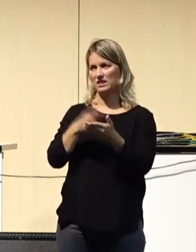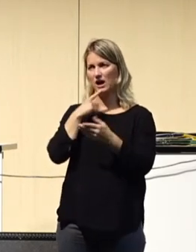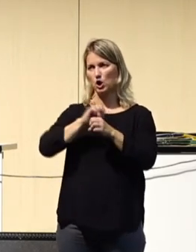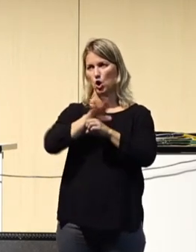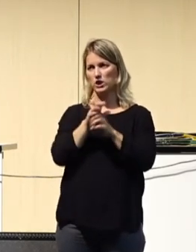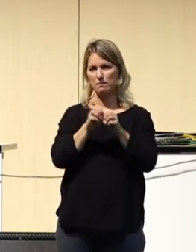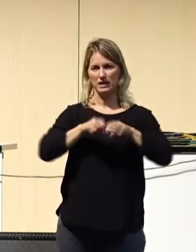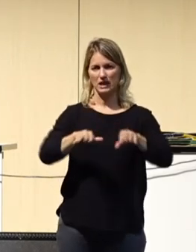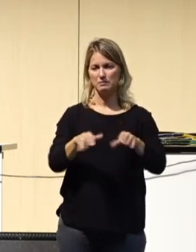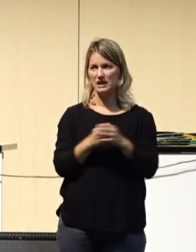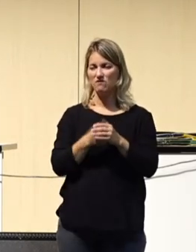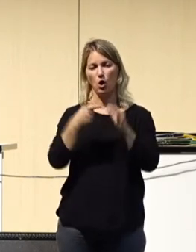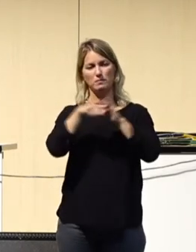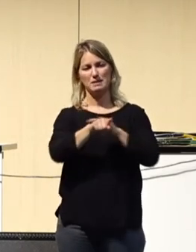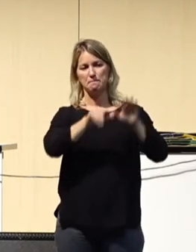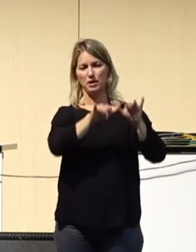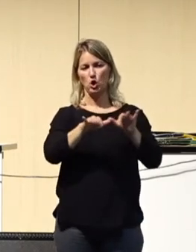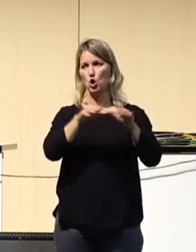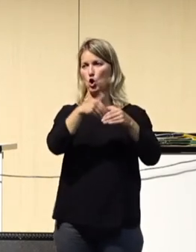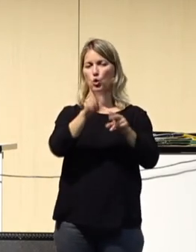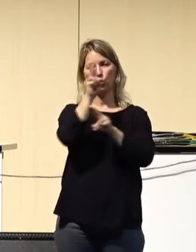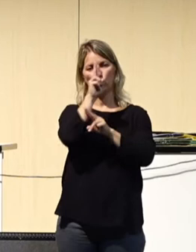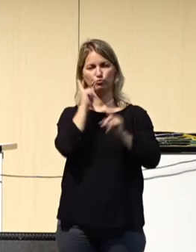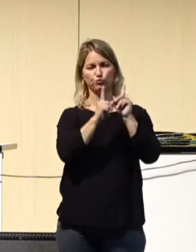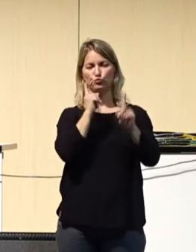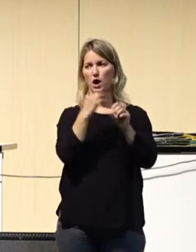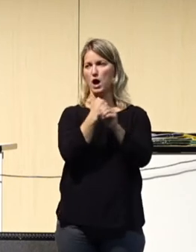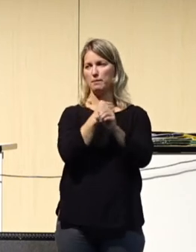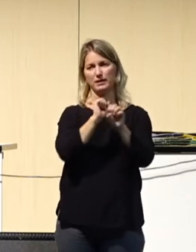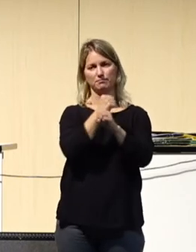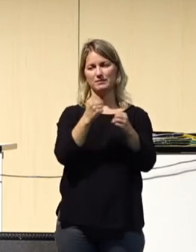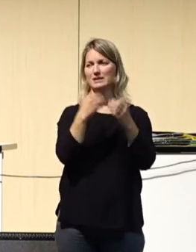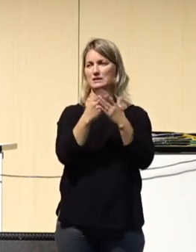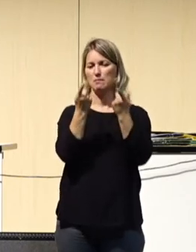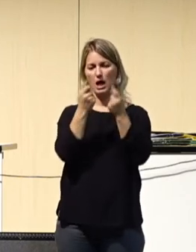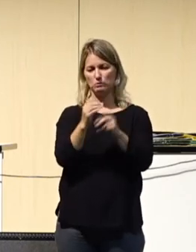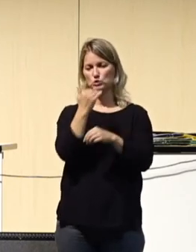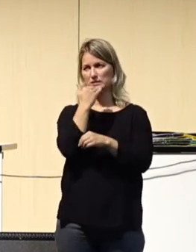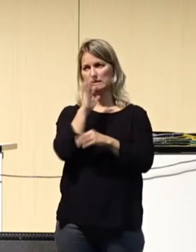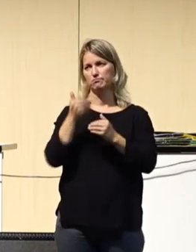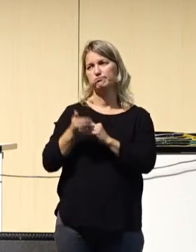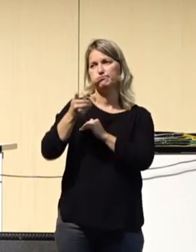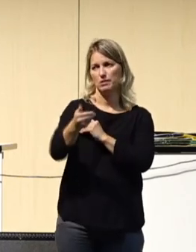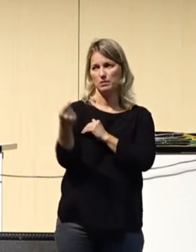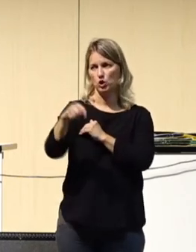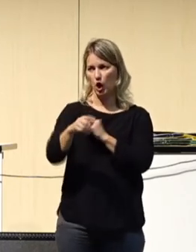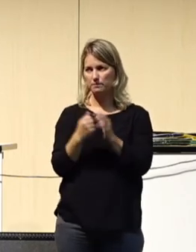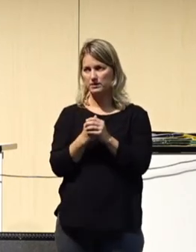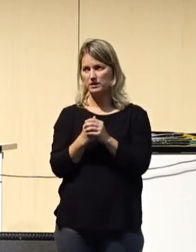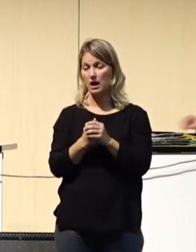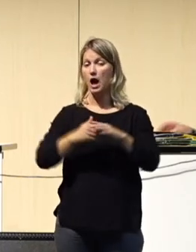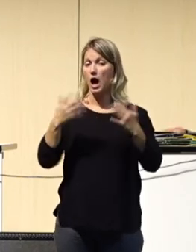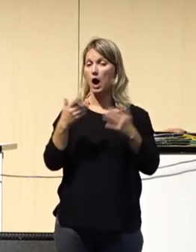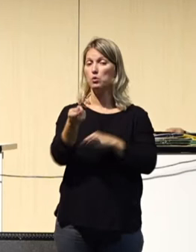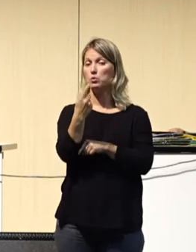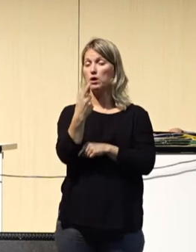Arbeit mit dem Büro dann nicht ganz einfach ist, sodass sich die Fertigstellung des Abschlussberichts ein bisschen verzögern wird. Und abhängig von dem Umfang der zu bewertenden